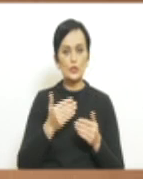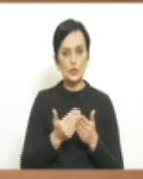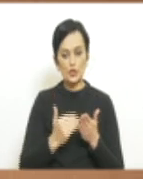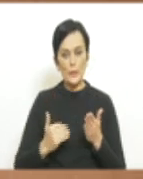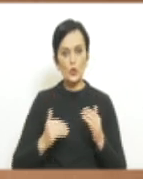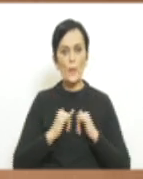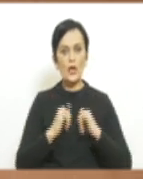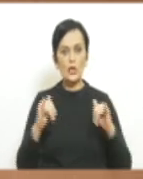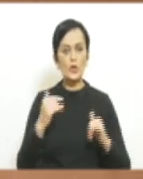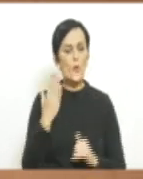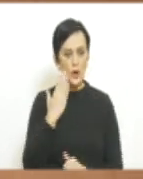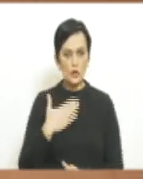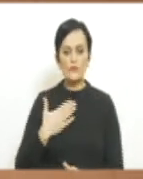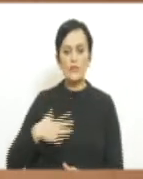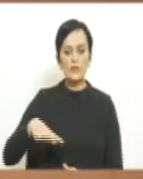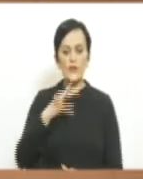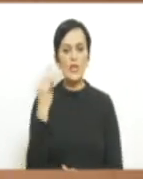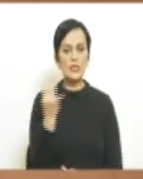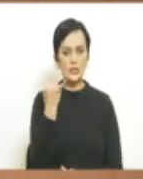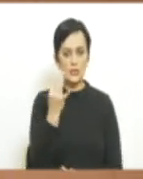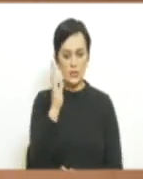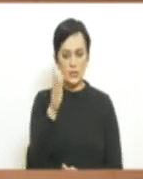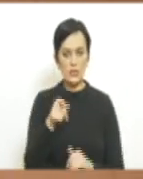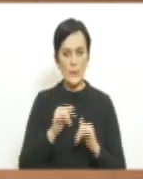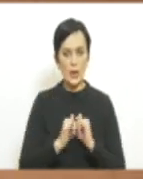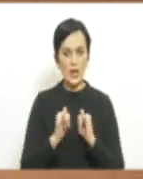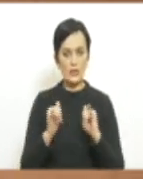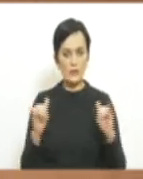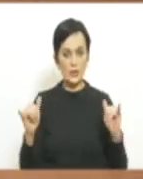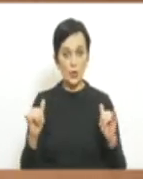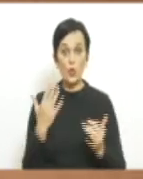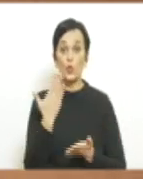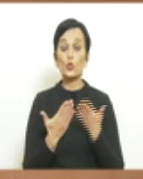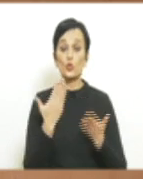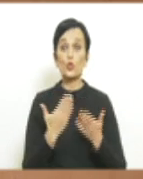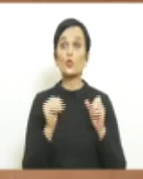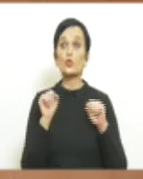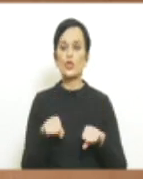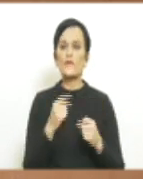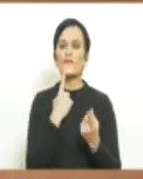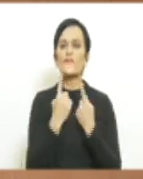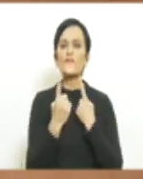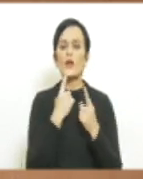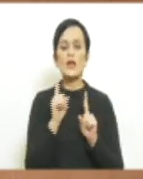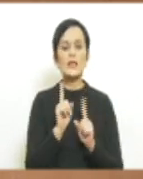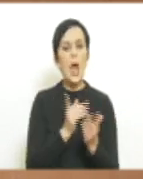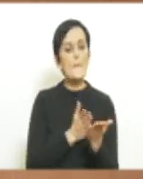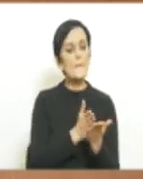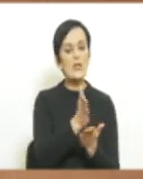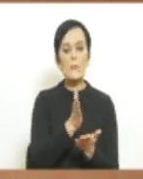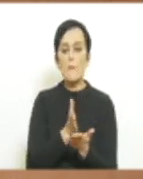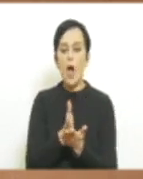მნიშვნელოვანი იქნება ჩვენი ქვეყნის შემდგომი განვითარებისთვის. Თუ შეგვიძლია, ვისაუბროთ, რა მიმართულებით